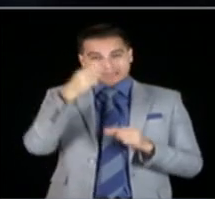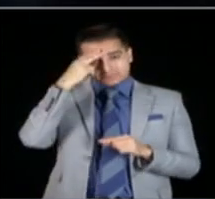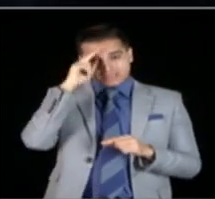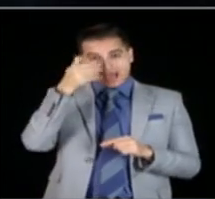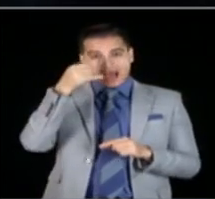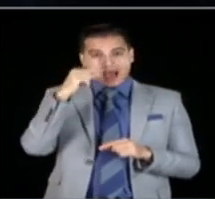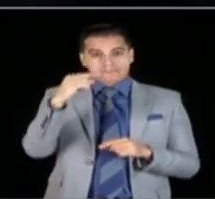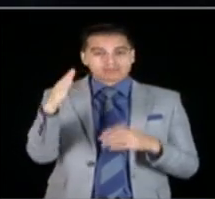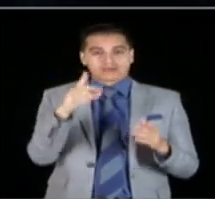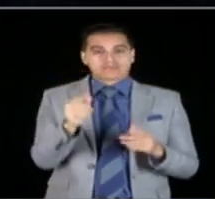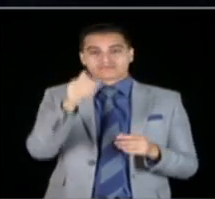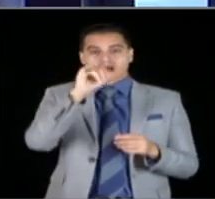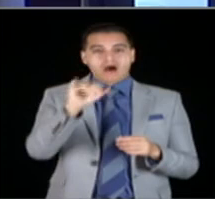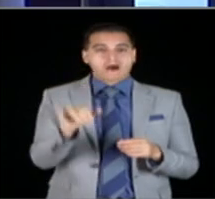كده